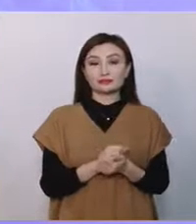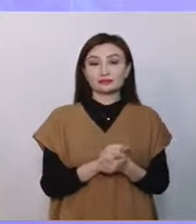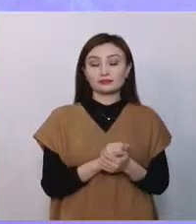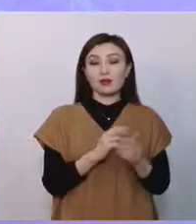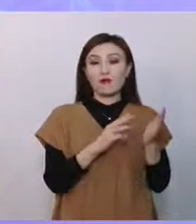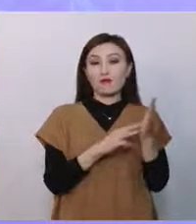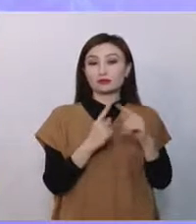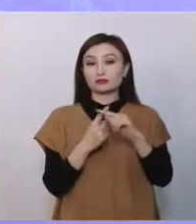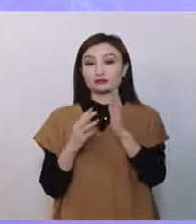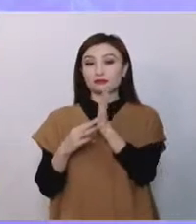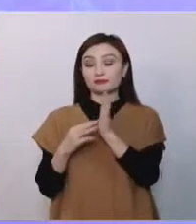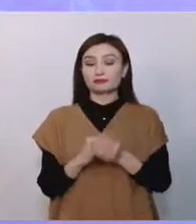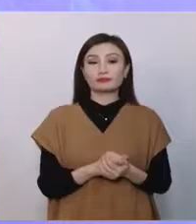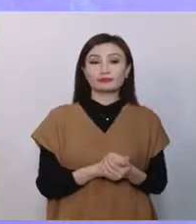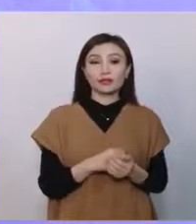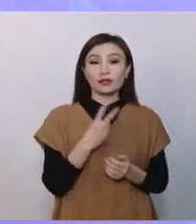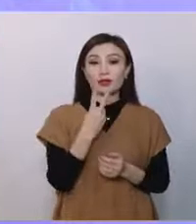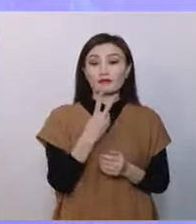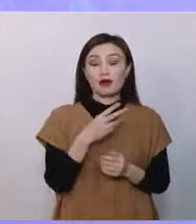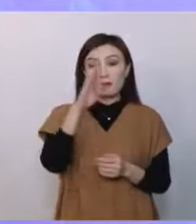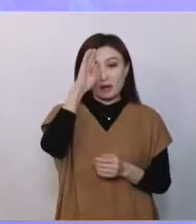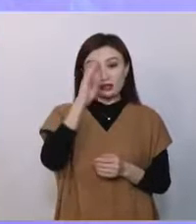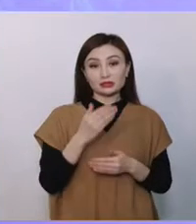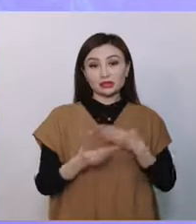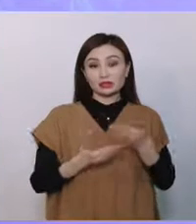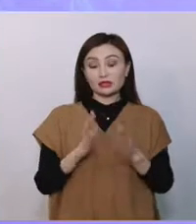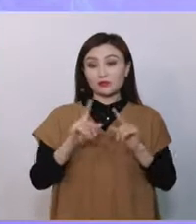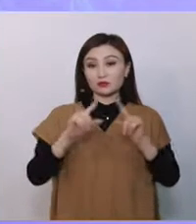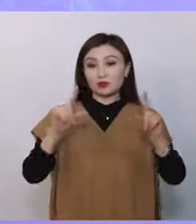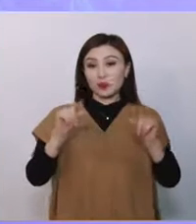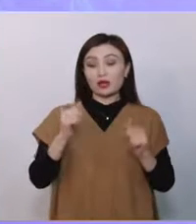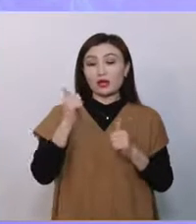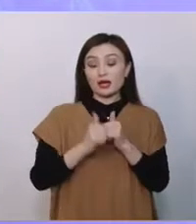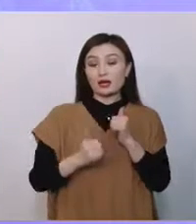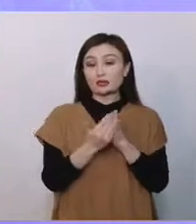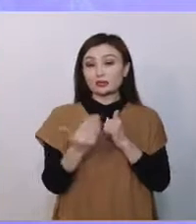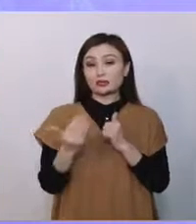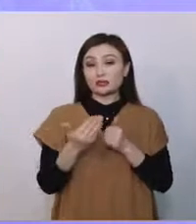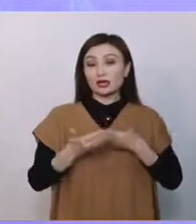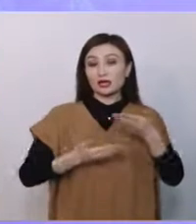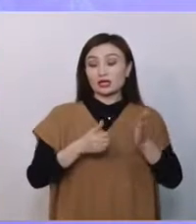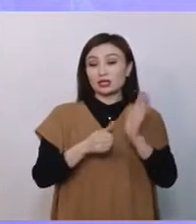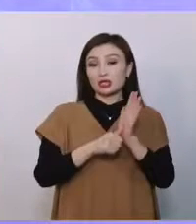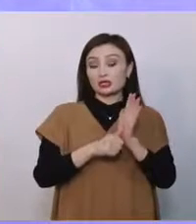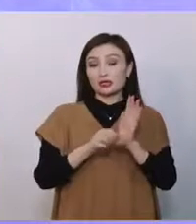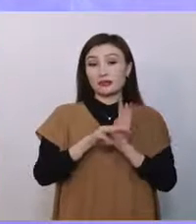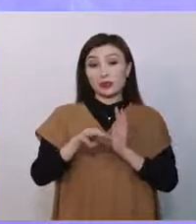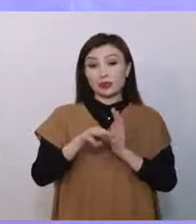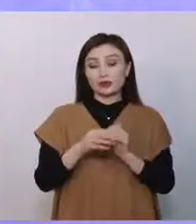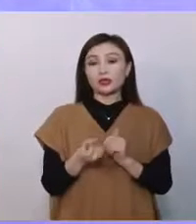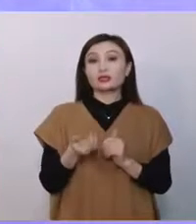8 два мальчика шли в школу каждый из них шел 6 минут